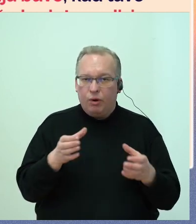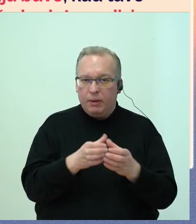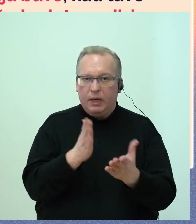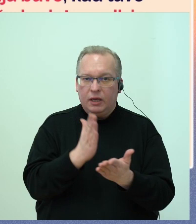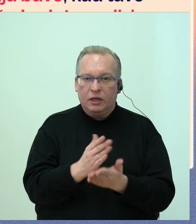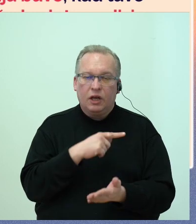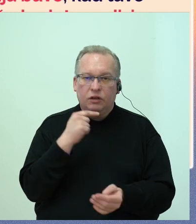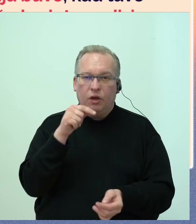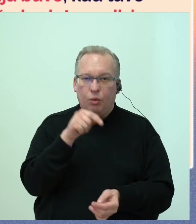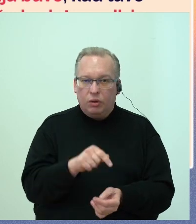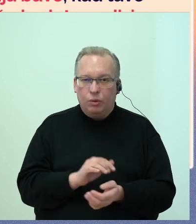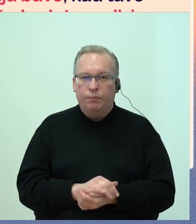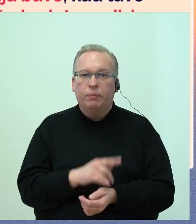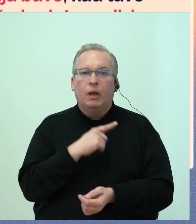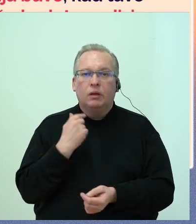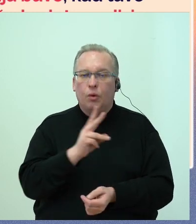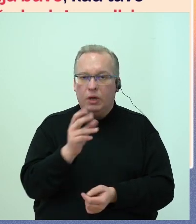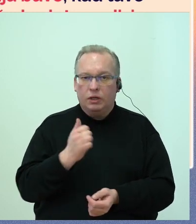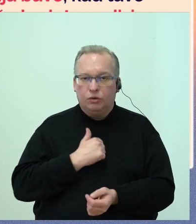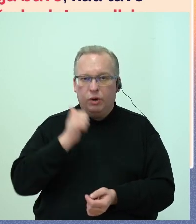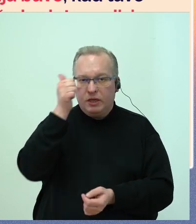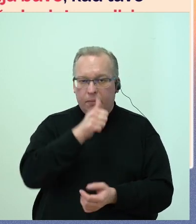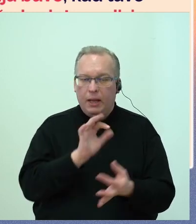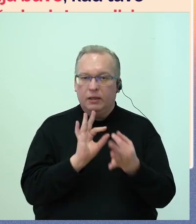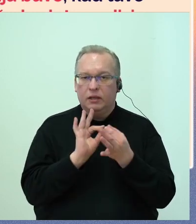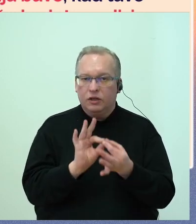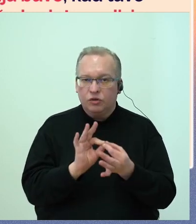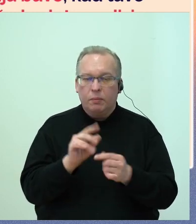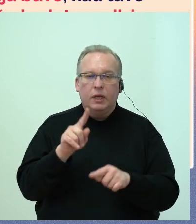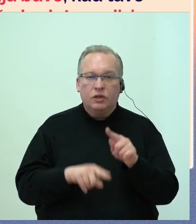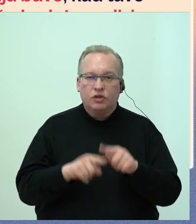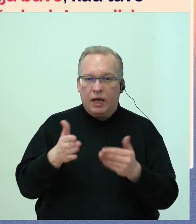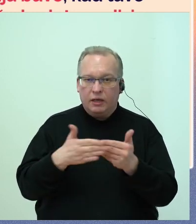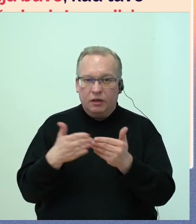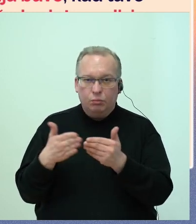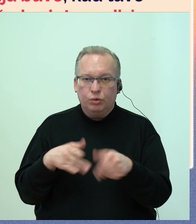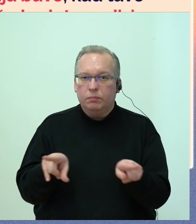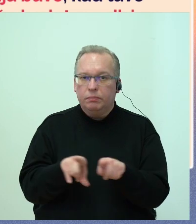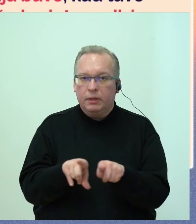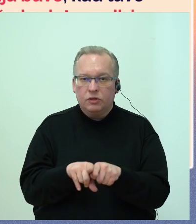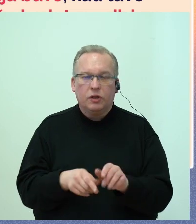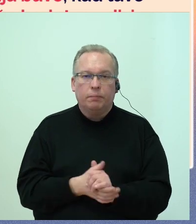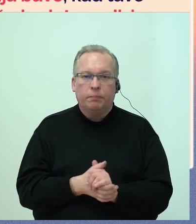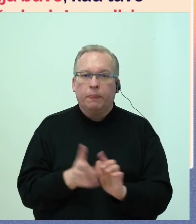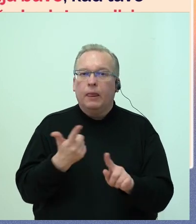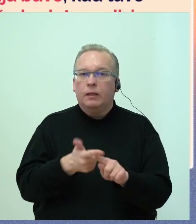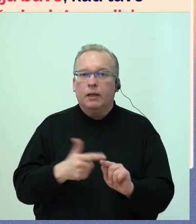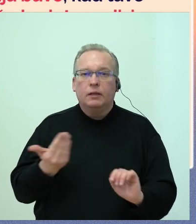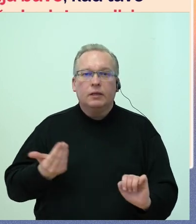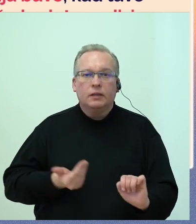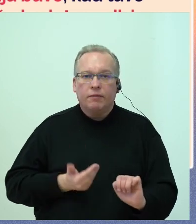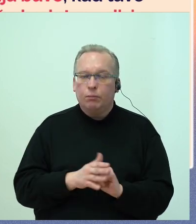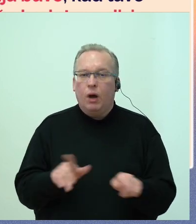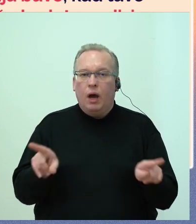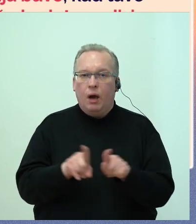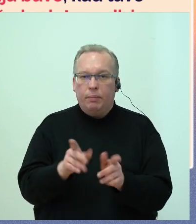daug daugiau, nes daug kas turi asmeninį santykį arba iš artimųjų ar panašiai. Tai tas gyvenimas